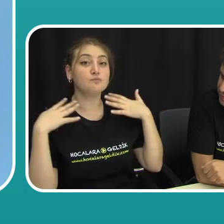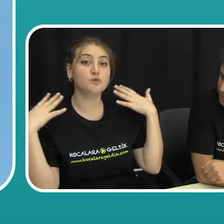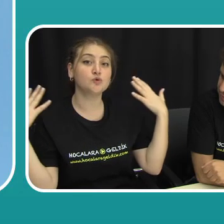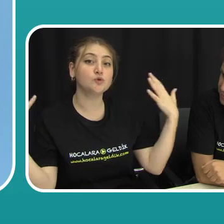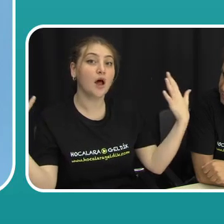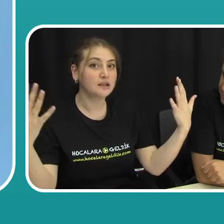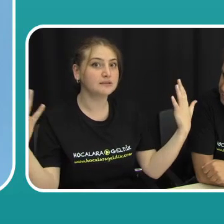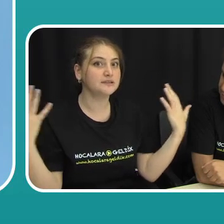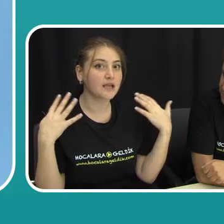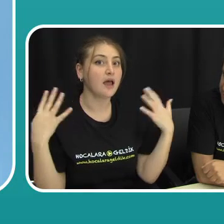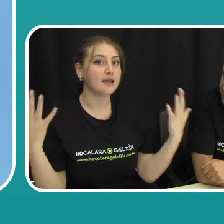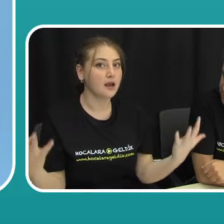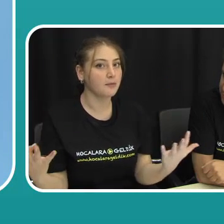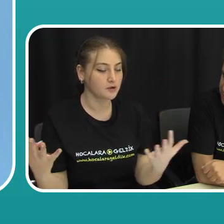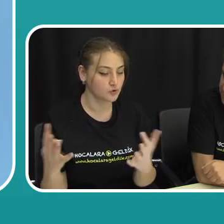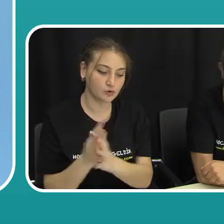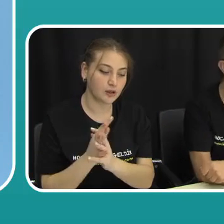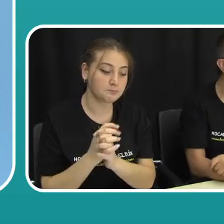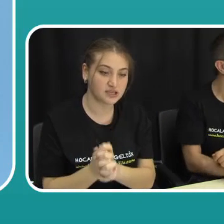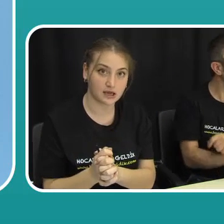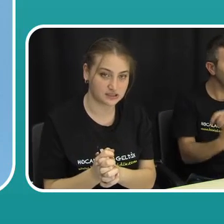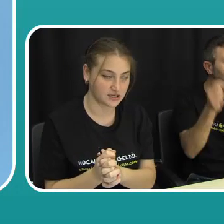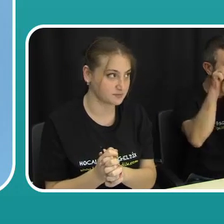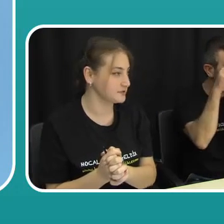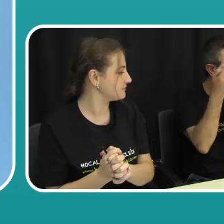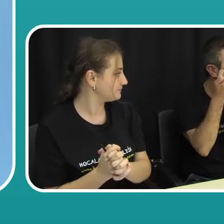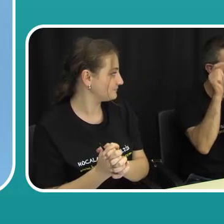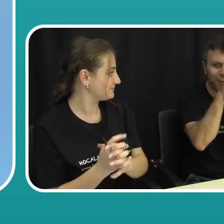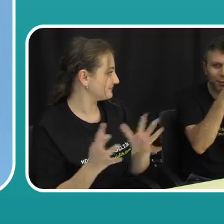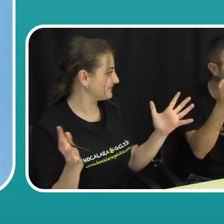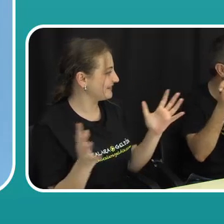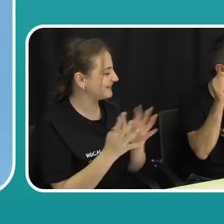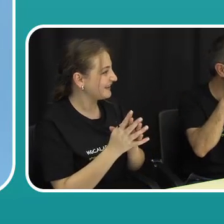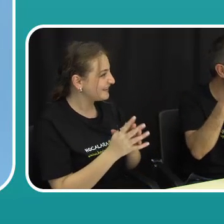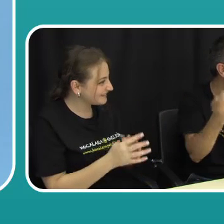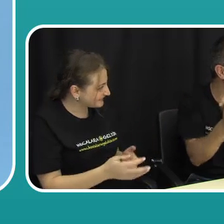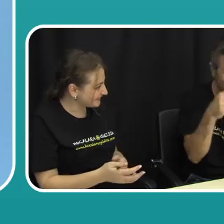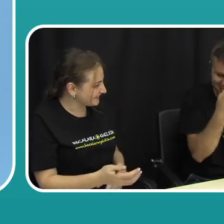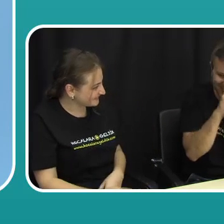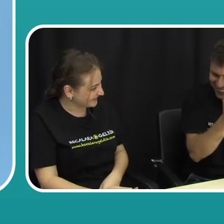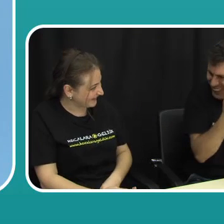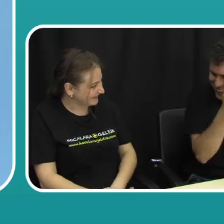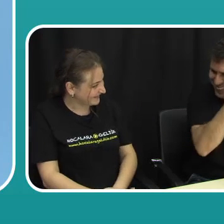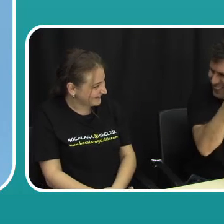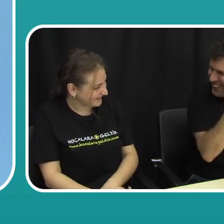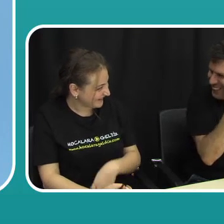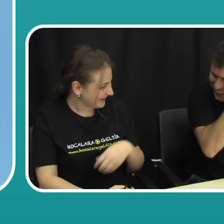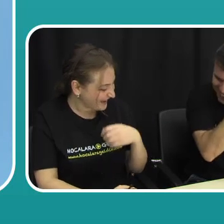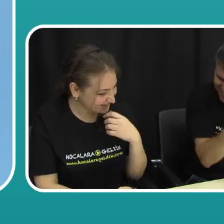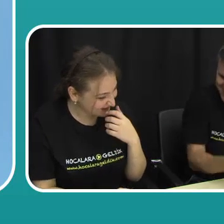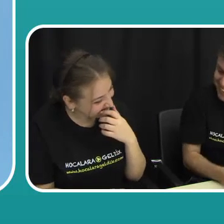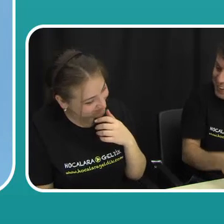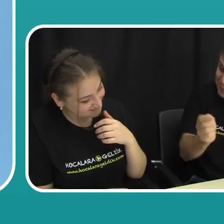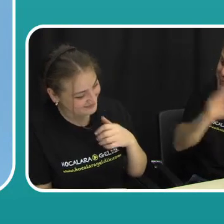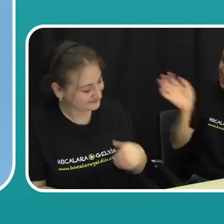paragrafın bütün anlatımında yer almak zorunda olan bir şey arayacağız niye böyle böyle anlatıyor nasıl nasıl böyle böyle bir